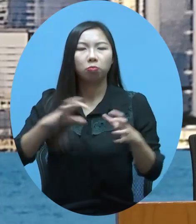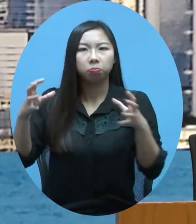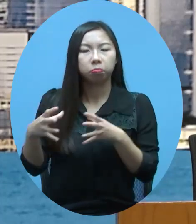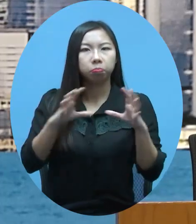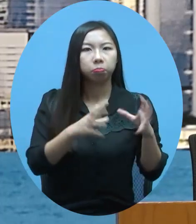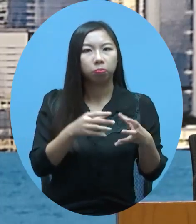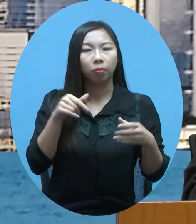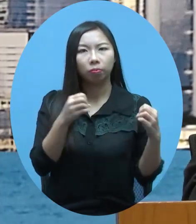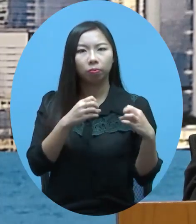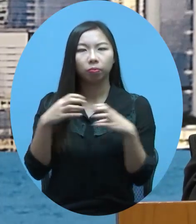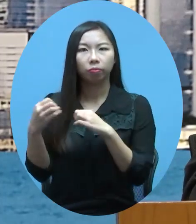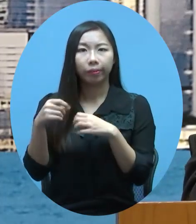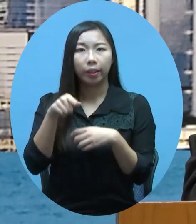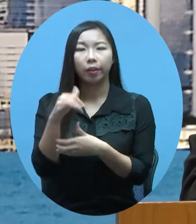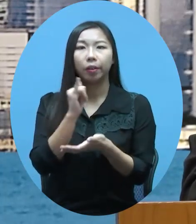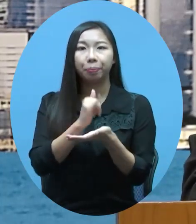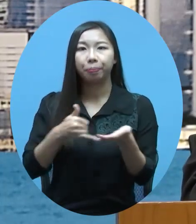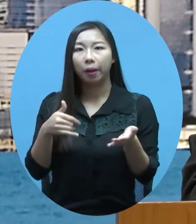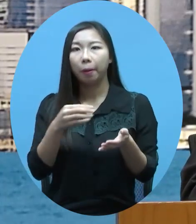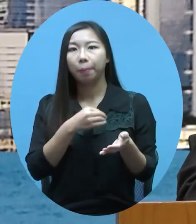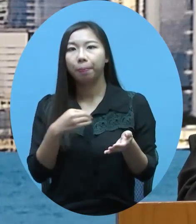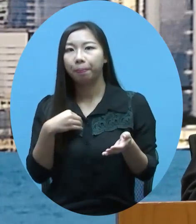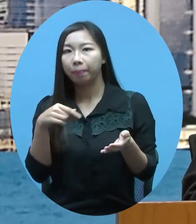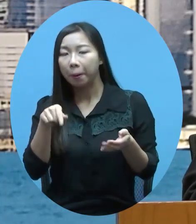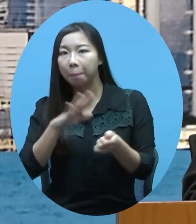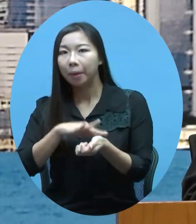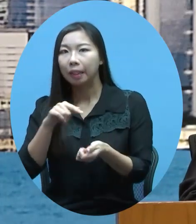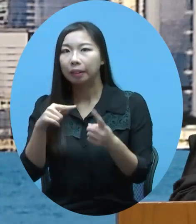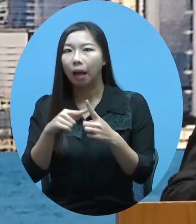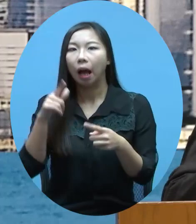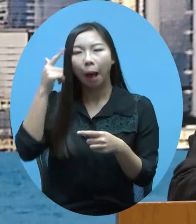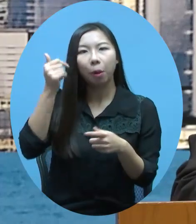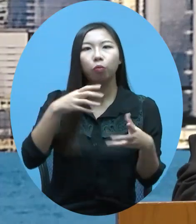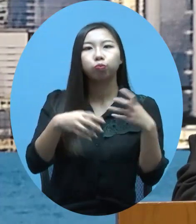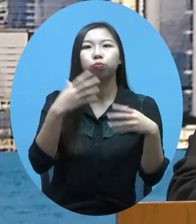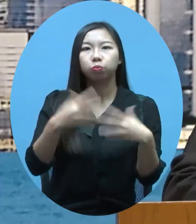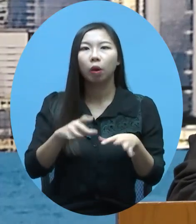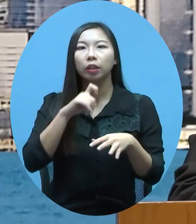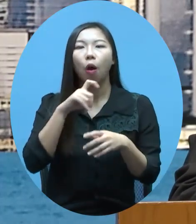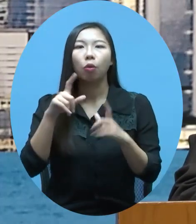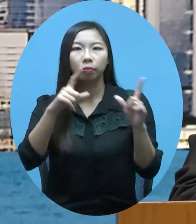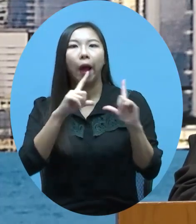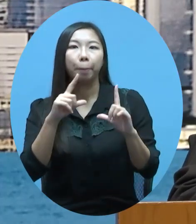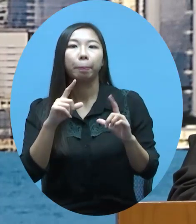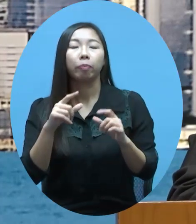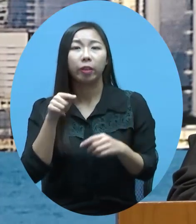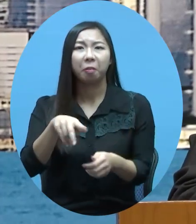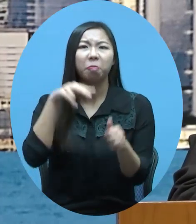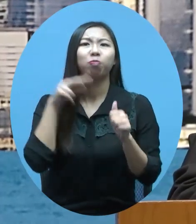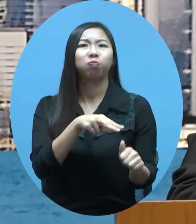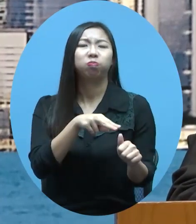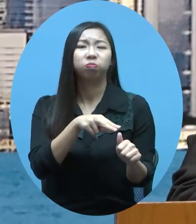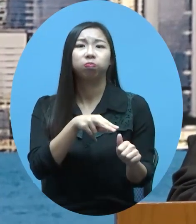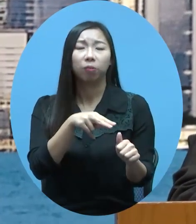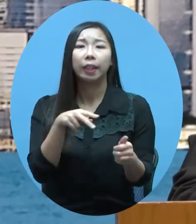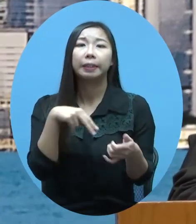院病人嘅做法咁樣嘅。咁希望嗰度會有個答案啦嚇。強制檢疫嗰度方面咧，